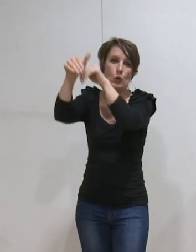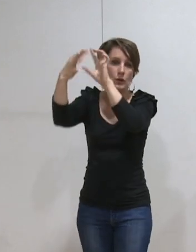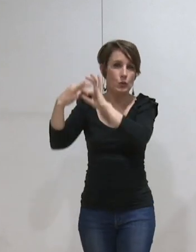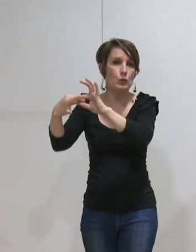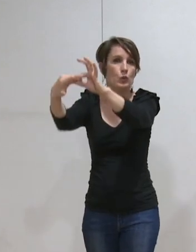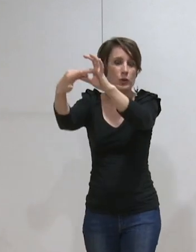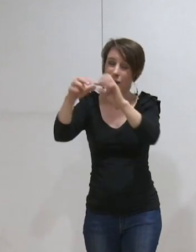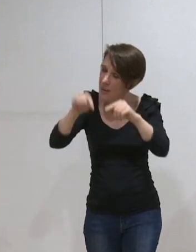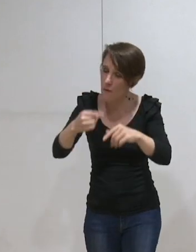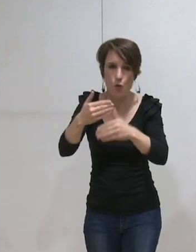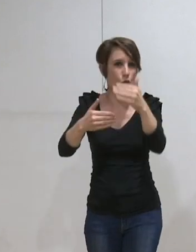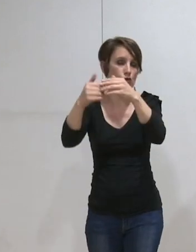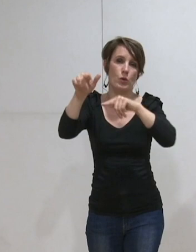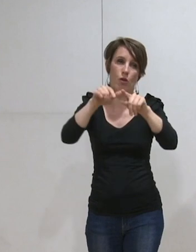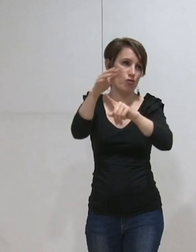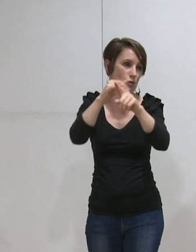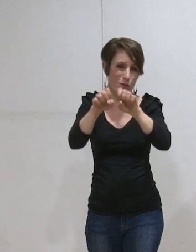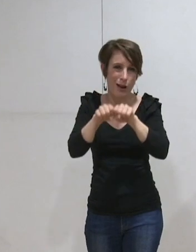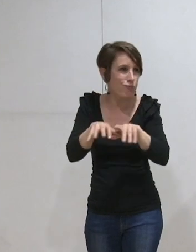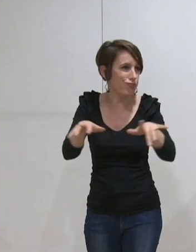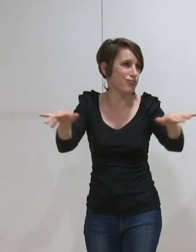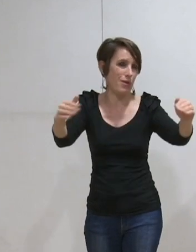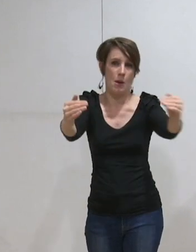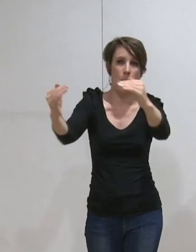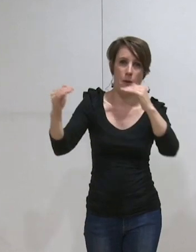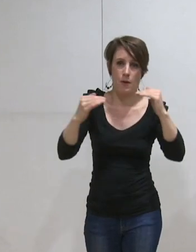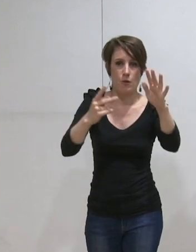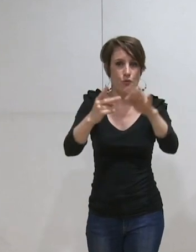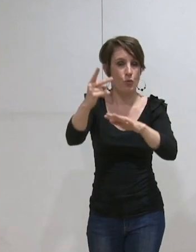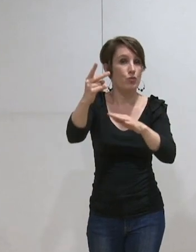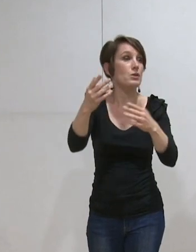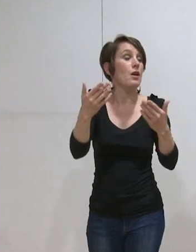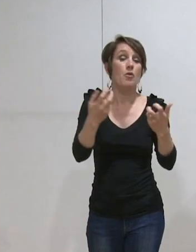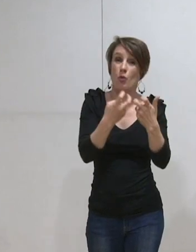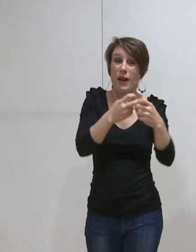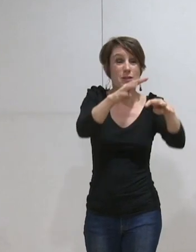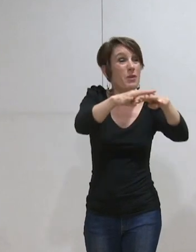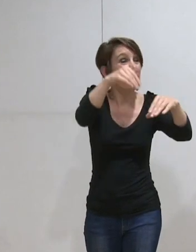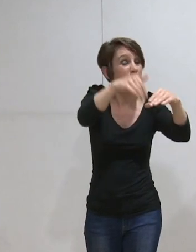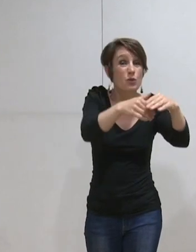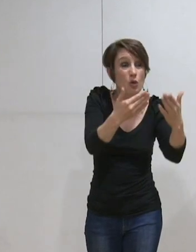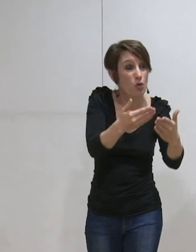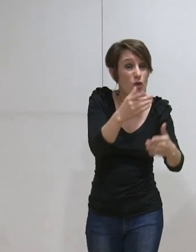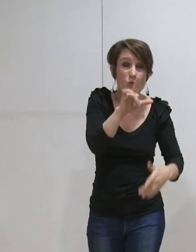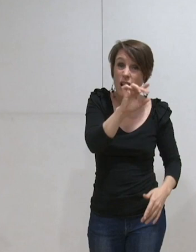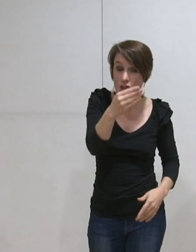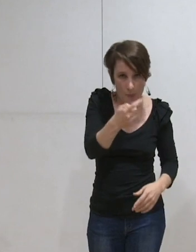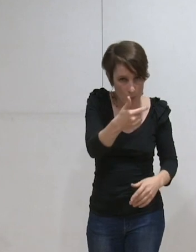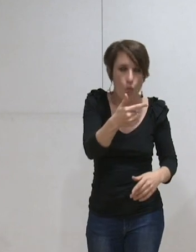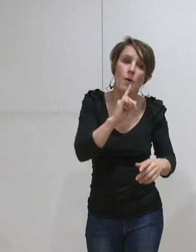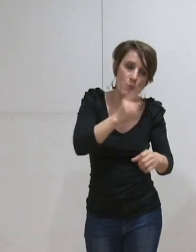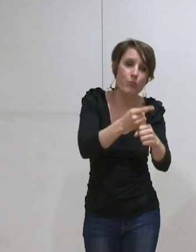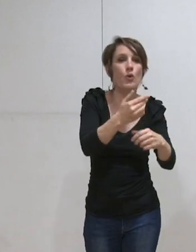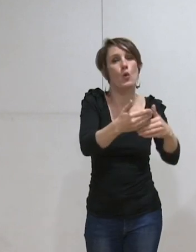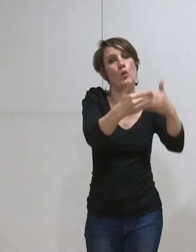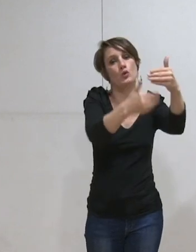construction du logement social elle passe donc par l'implantation de logements sociaux dans des quartiers qui aujour'hui on on peu dans des opérations qui font que sil y a une